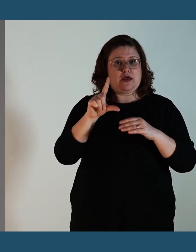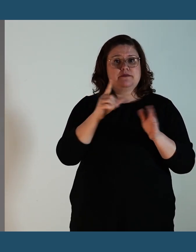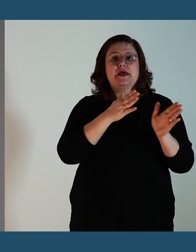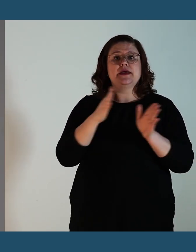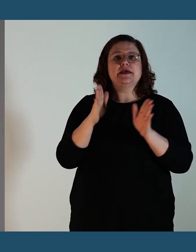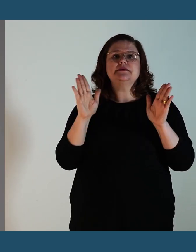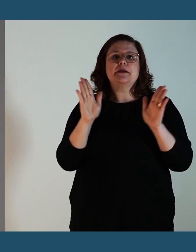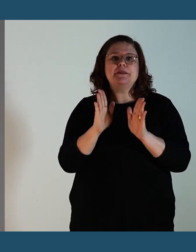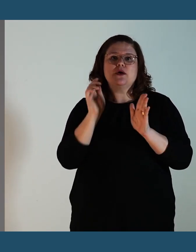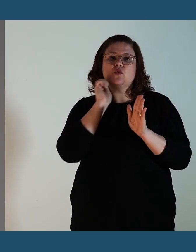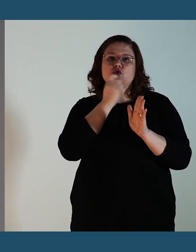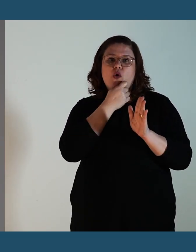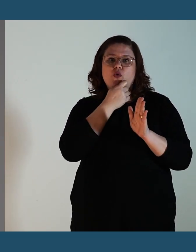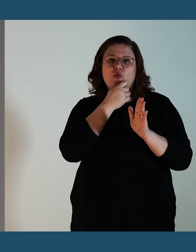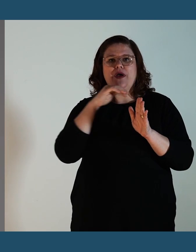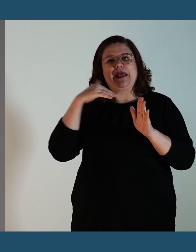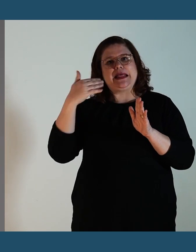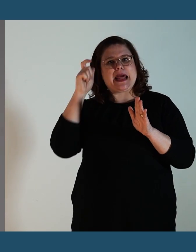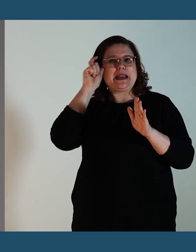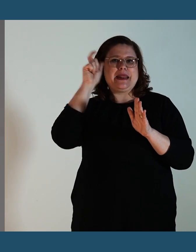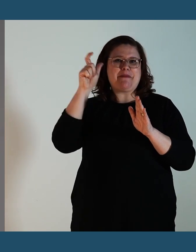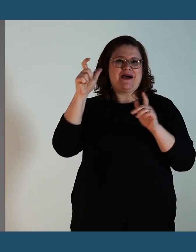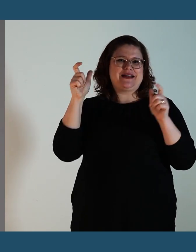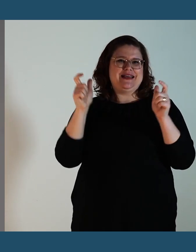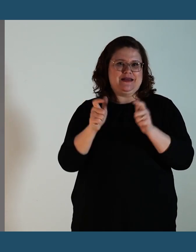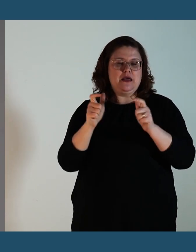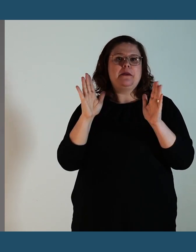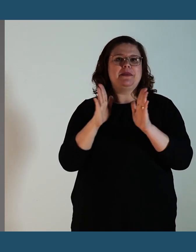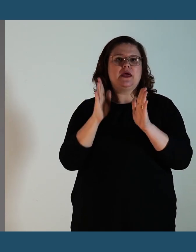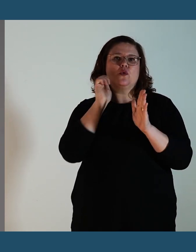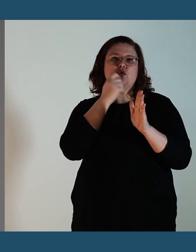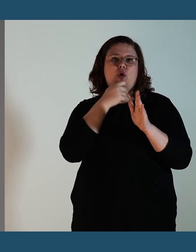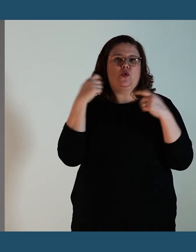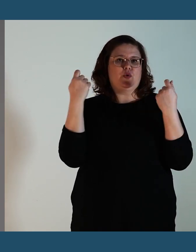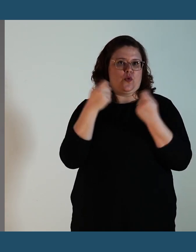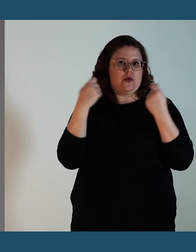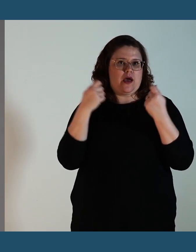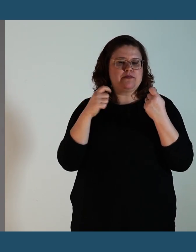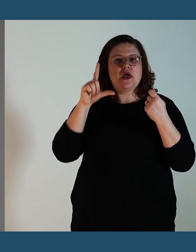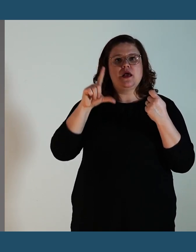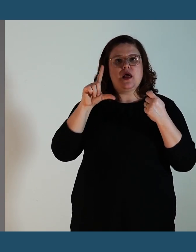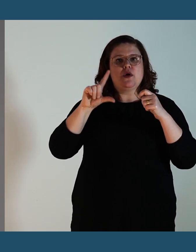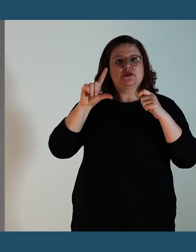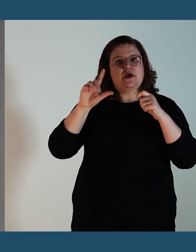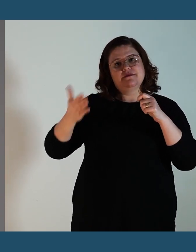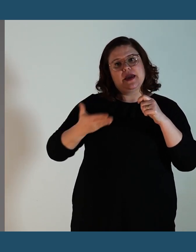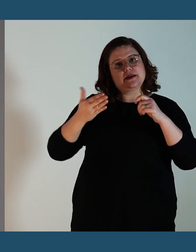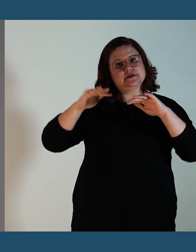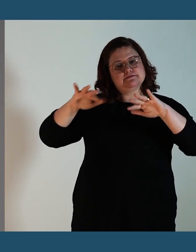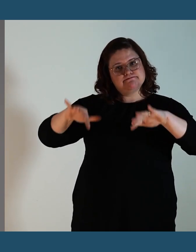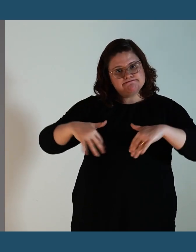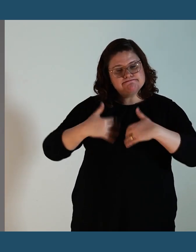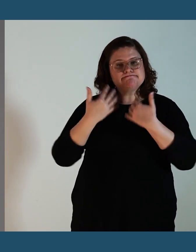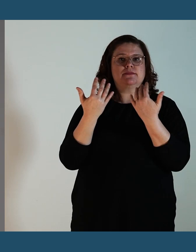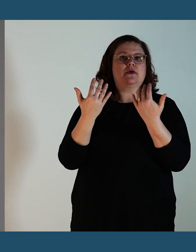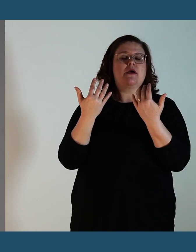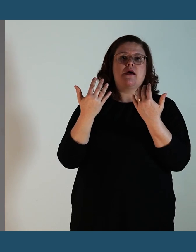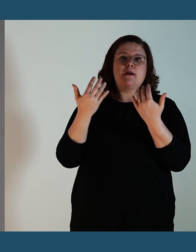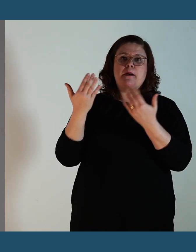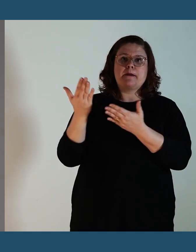idän demareilla Kontulassa ja saimme sinne sitten lauantai-iltana vieraaksi niin ihan ison joukon